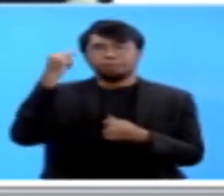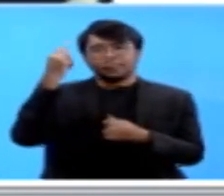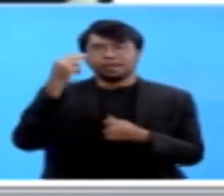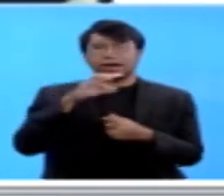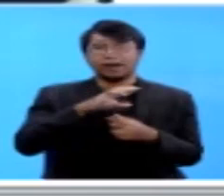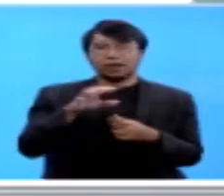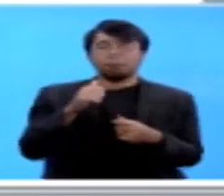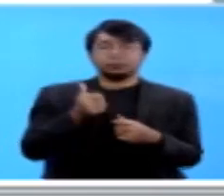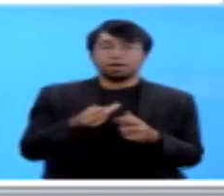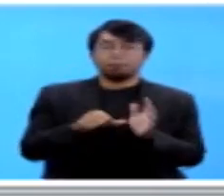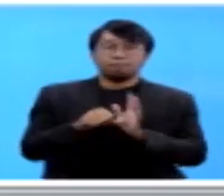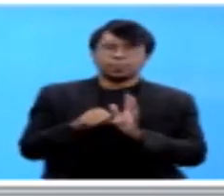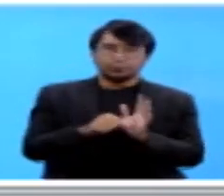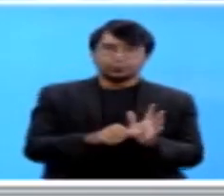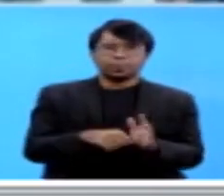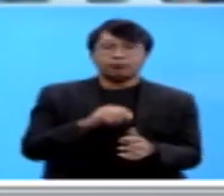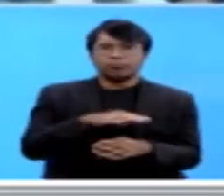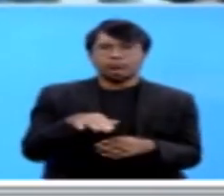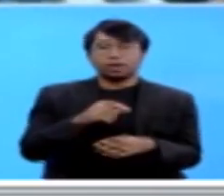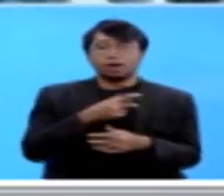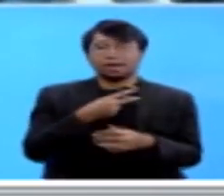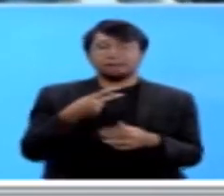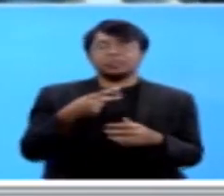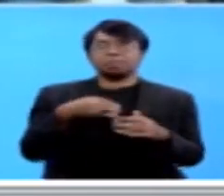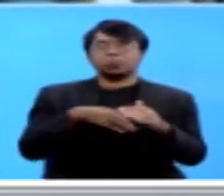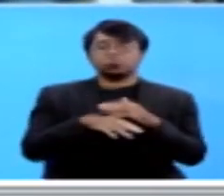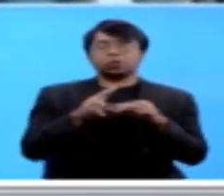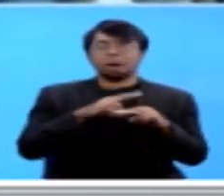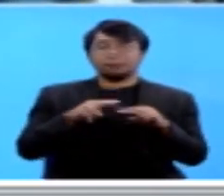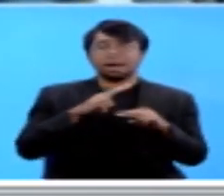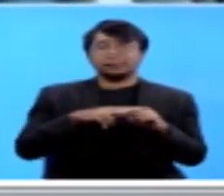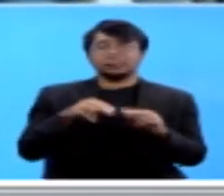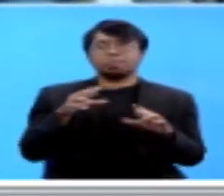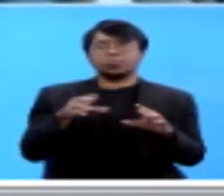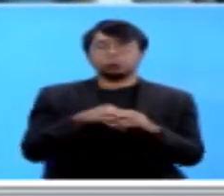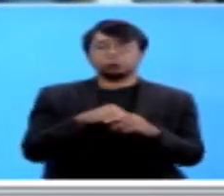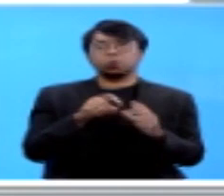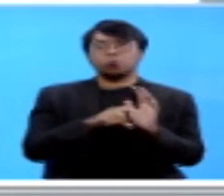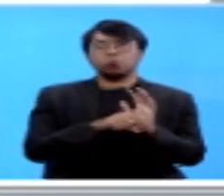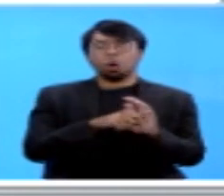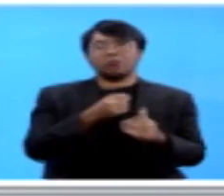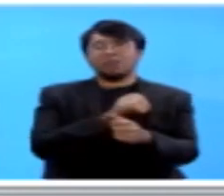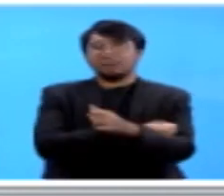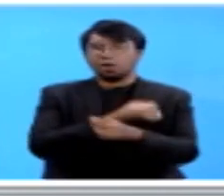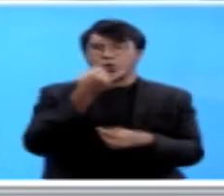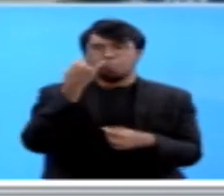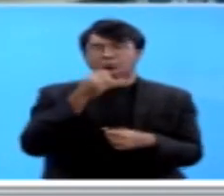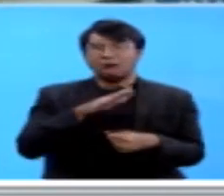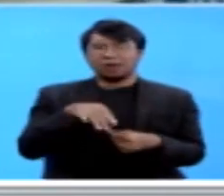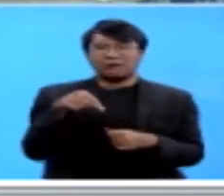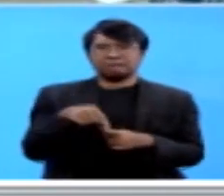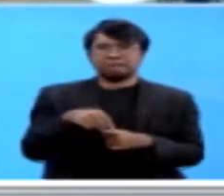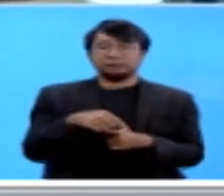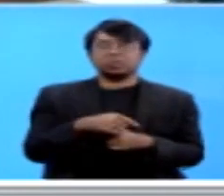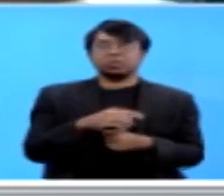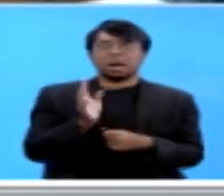anak. Jadi direhabilitasi itu adalah bagian dari itu. Misalnya gini ya, orang kena narkoba gitu, seorang anak. Kan nggak kemudian